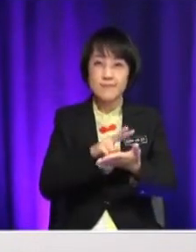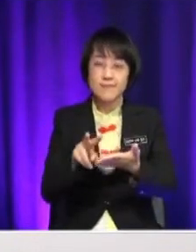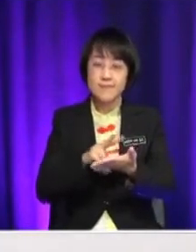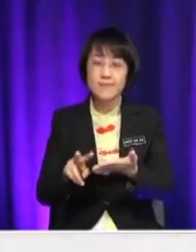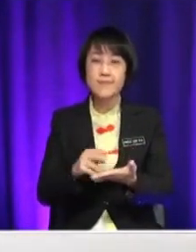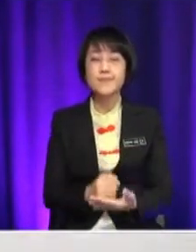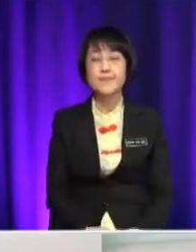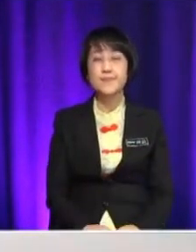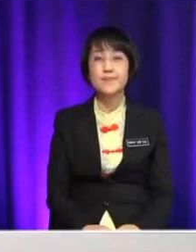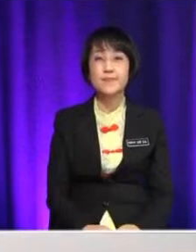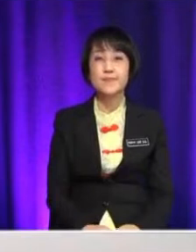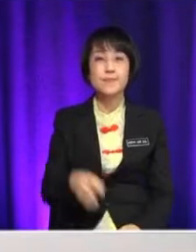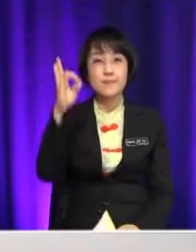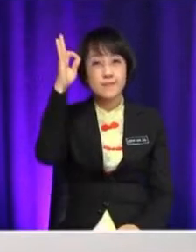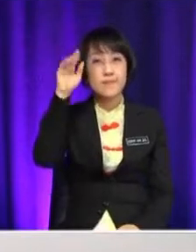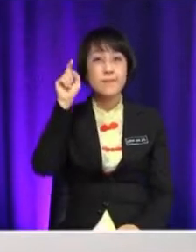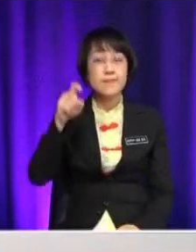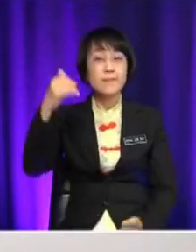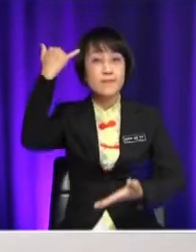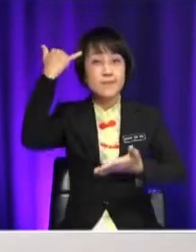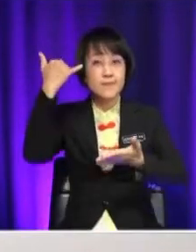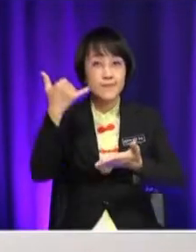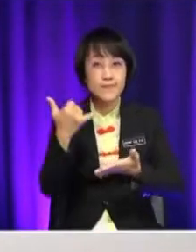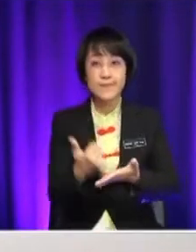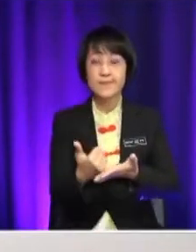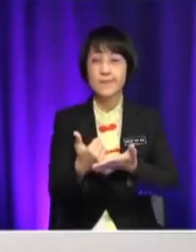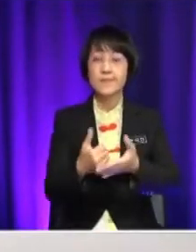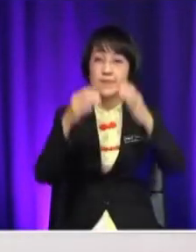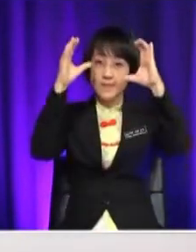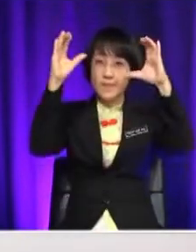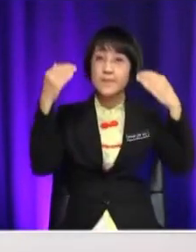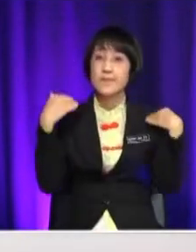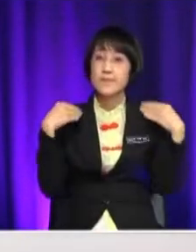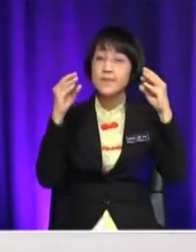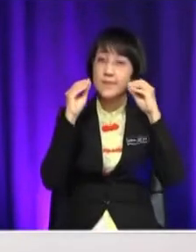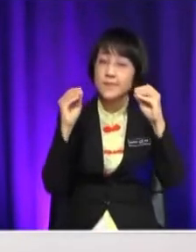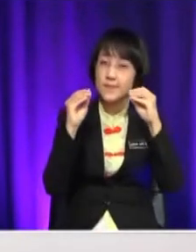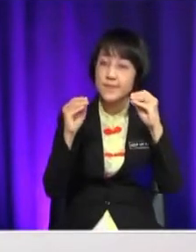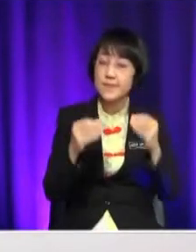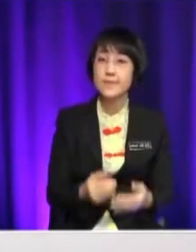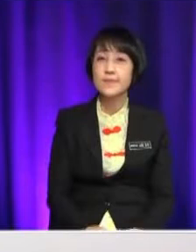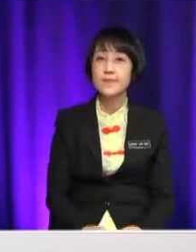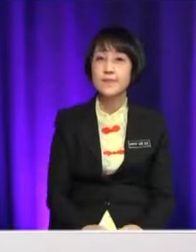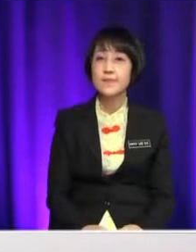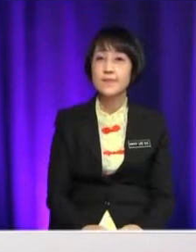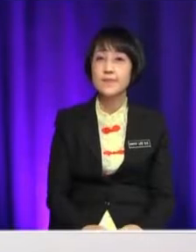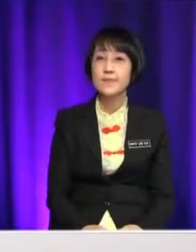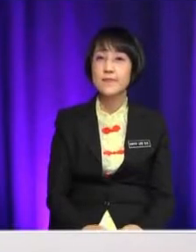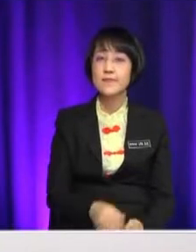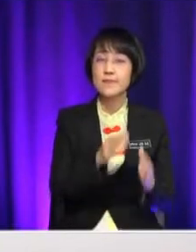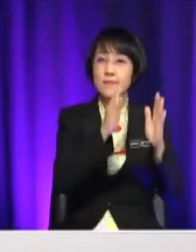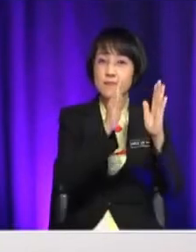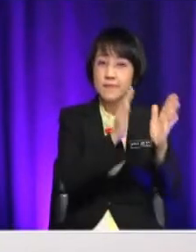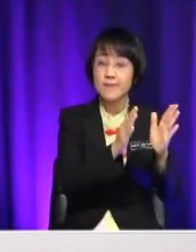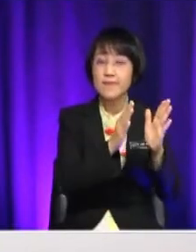Okey, sepatutnya Faiz kena yakin tau. Kan cikgu ada ajar tadi, kita guna lepas satu ayat tu tap tap tap